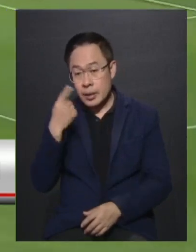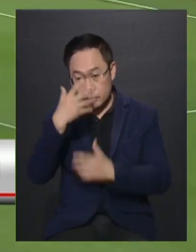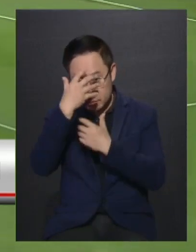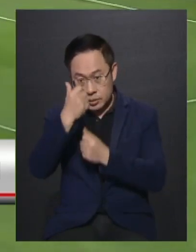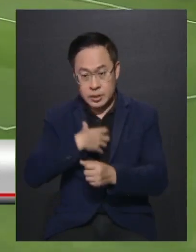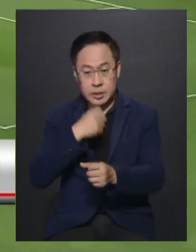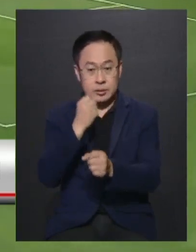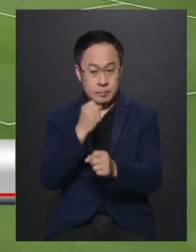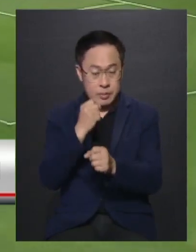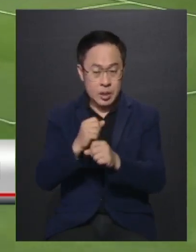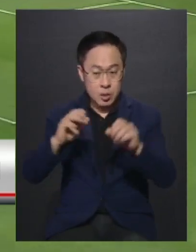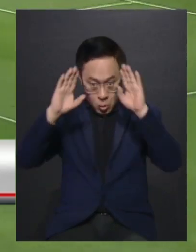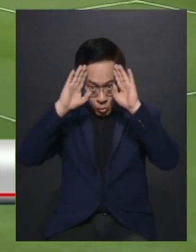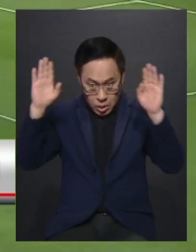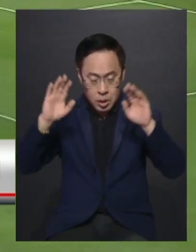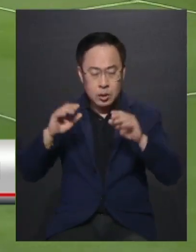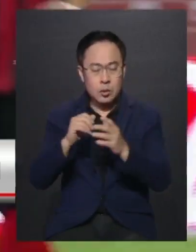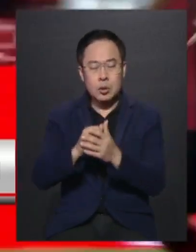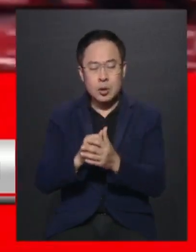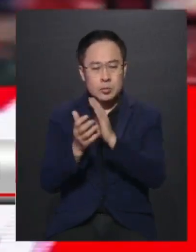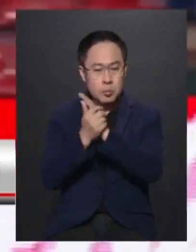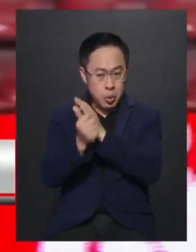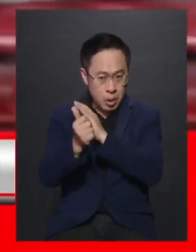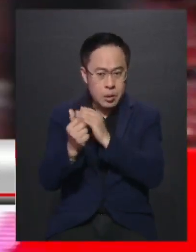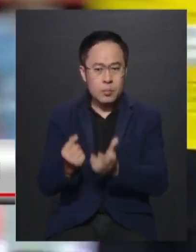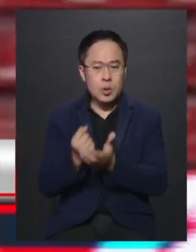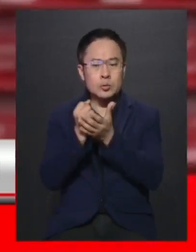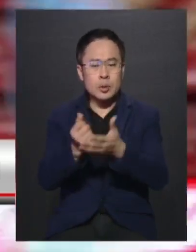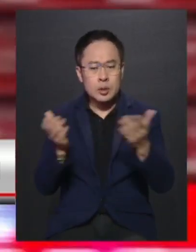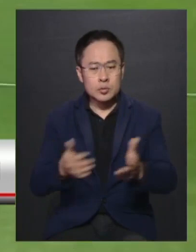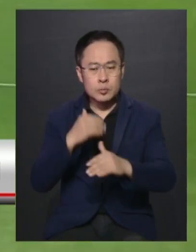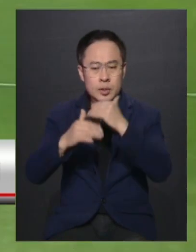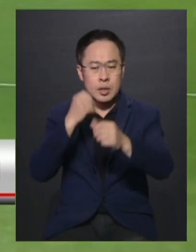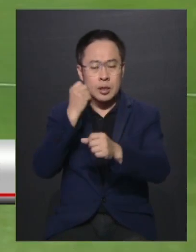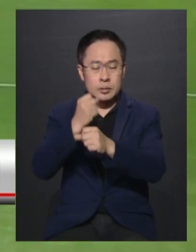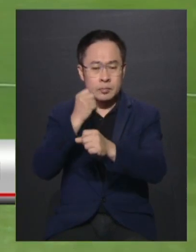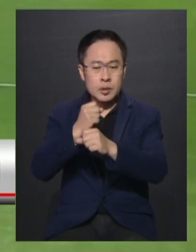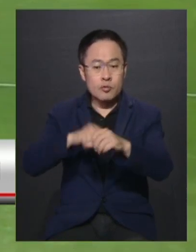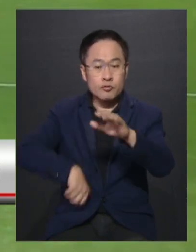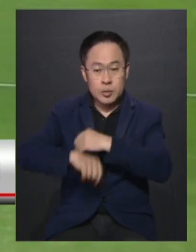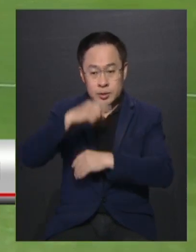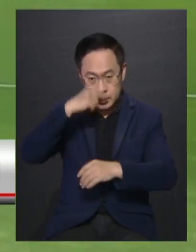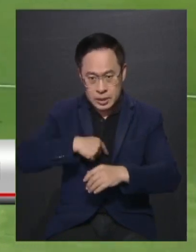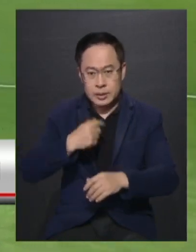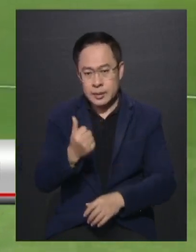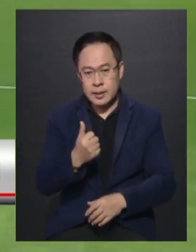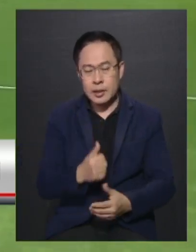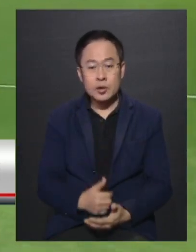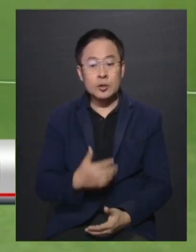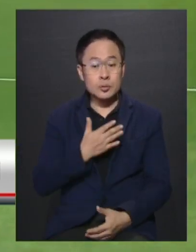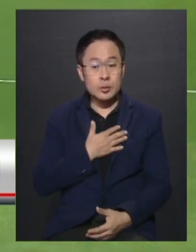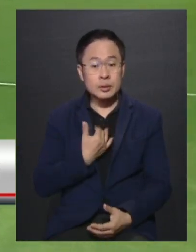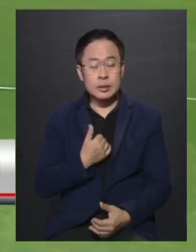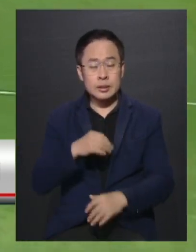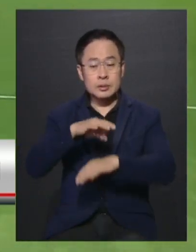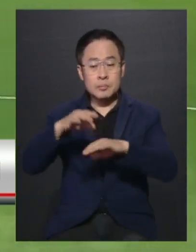เข้ามาช่วยกันบริหารและพัฒนาวงการฟุตบอลไทยกันมากๆส่วนผมเองยังคงไม่คิดเรื่องลงสมัครรับเ